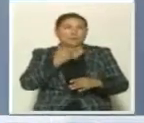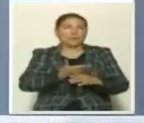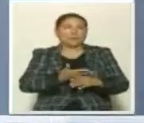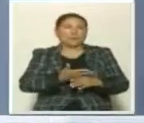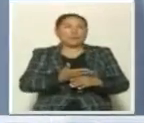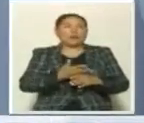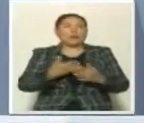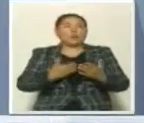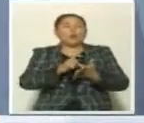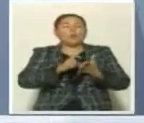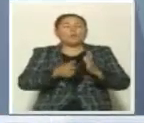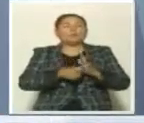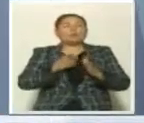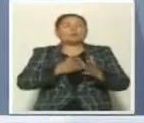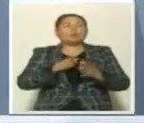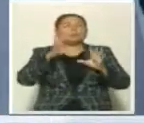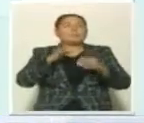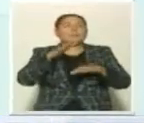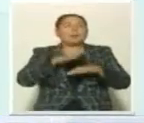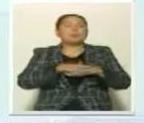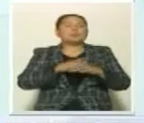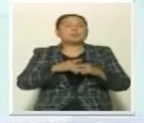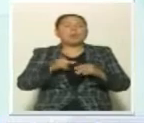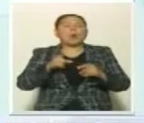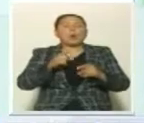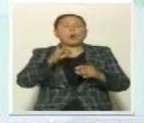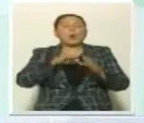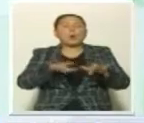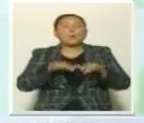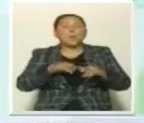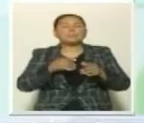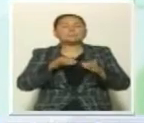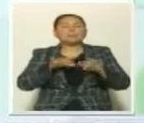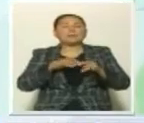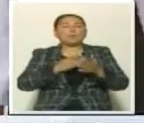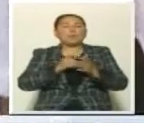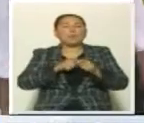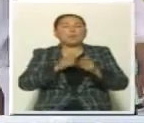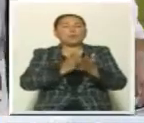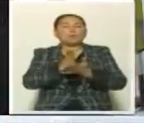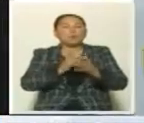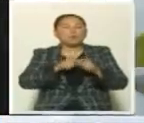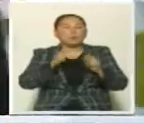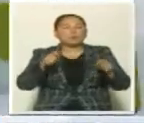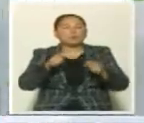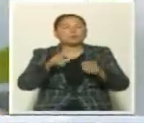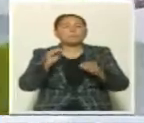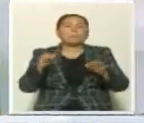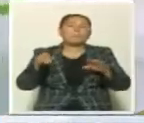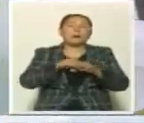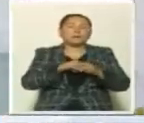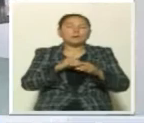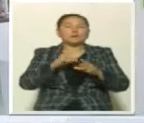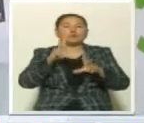В универсальном офисе будут доступны все банковские, офлайн, онлайн, цифровые услуги, открытие ячейки, депозита, пополнение счета